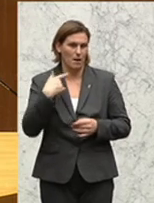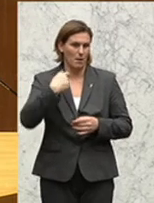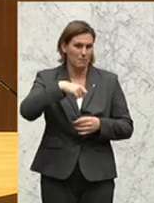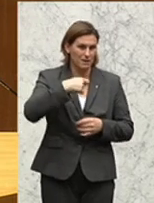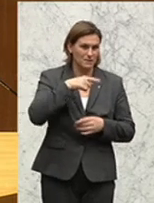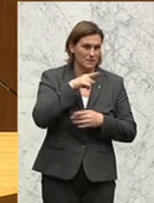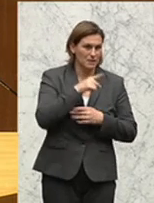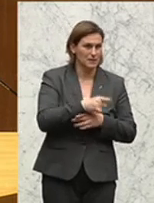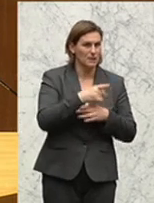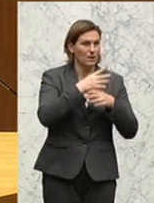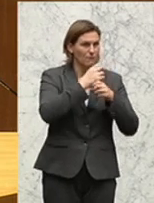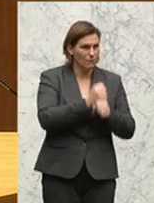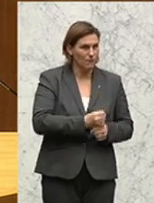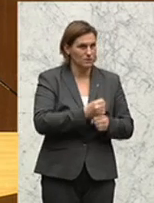dass